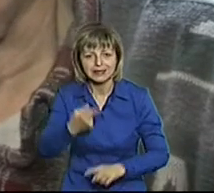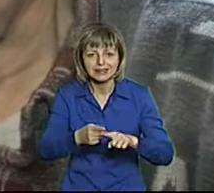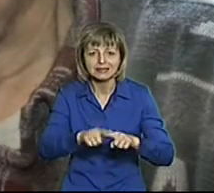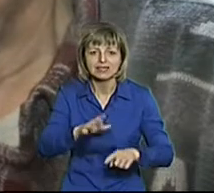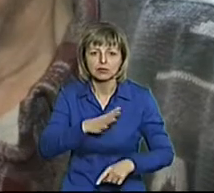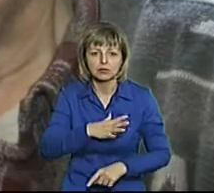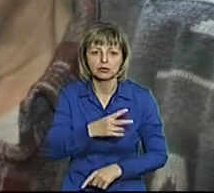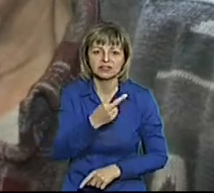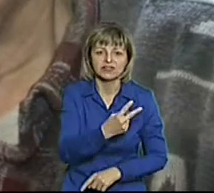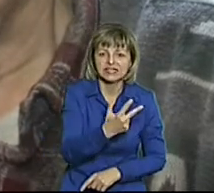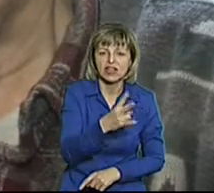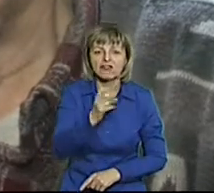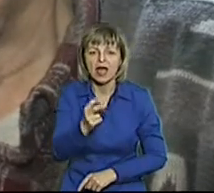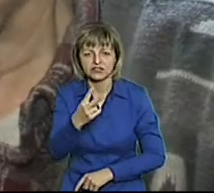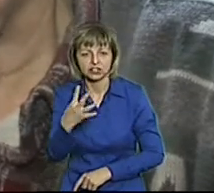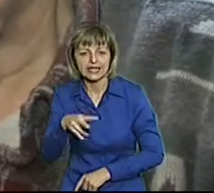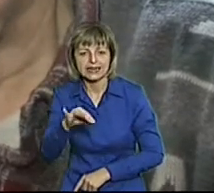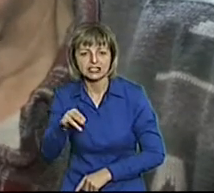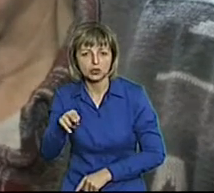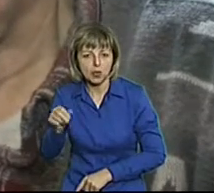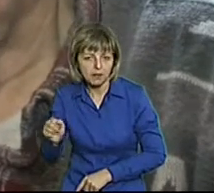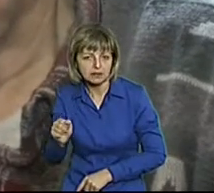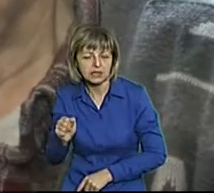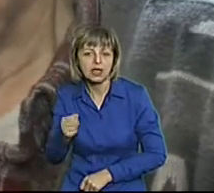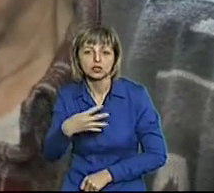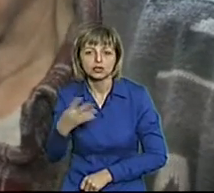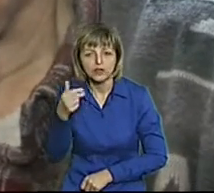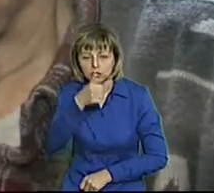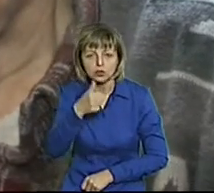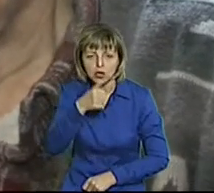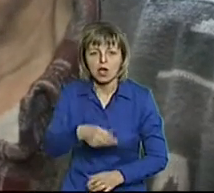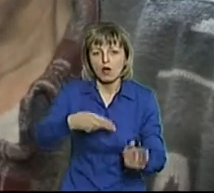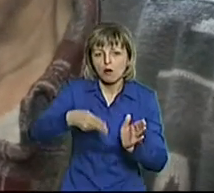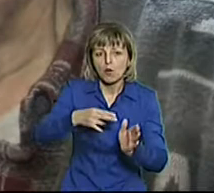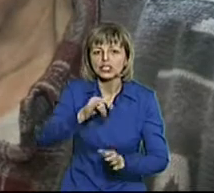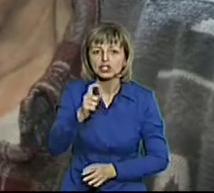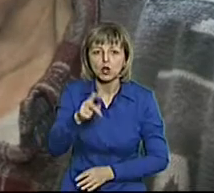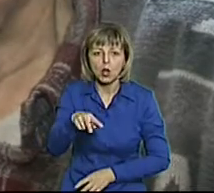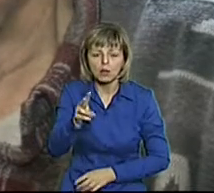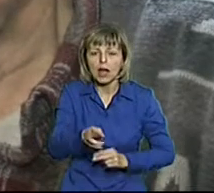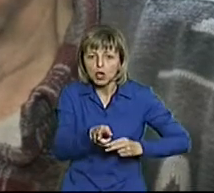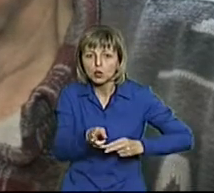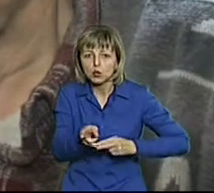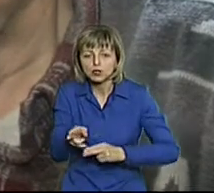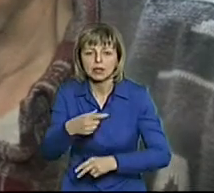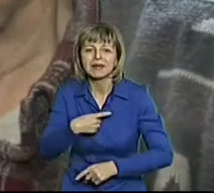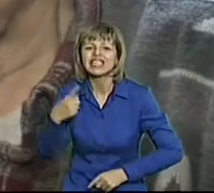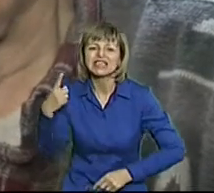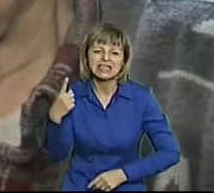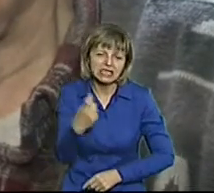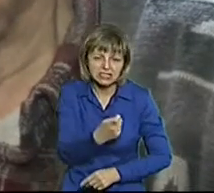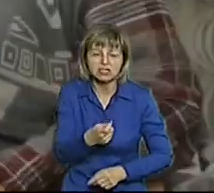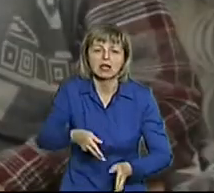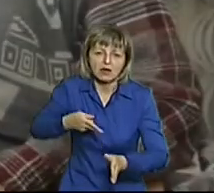24 листопада, от, поїзд з Холма рушив, і ми були цілий тиждень